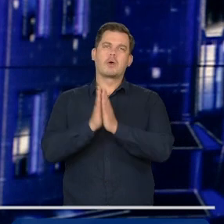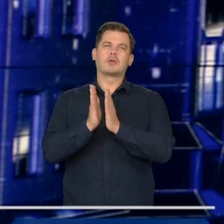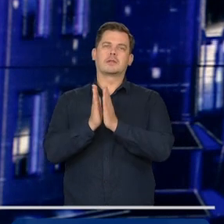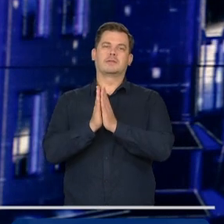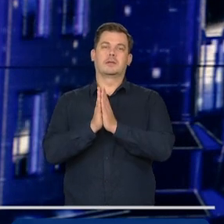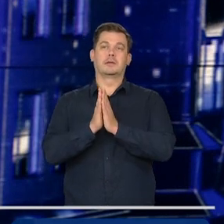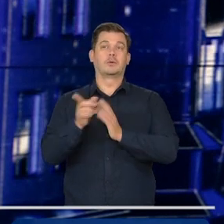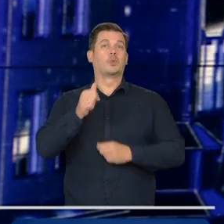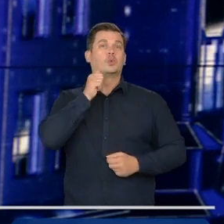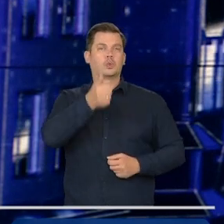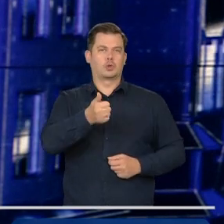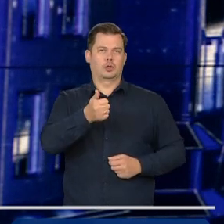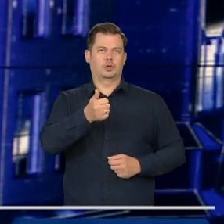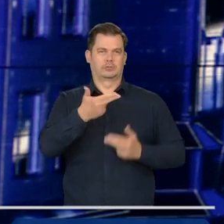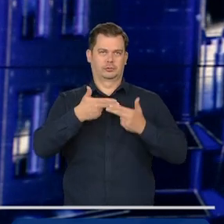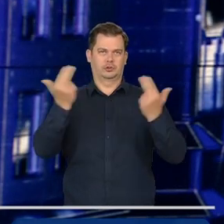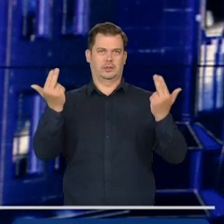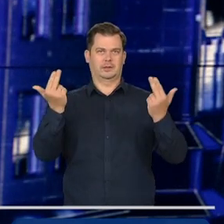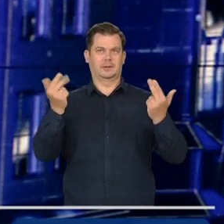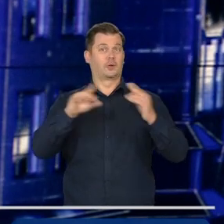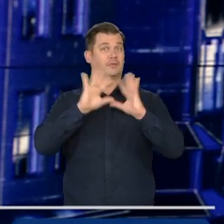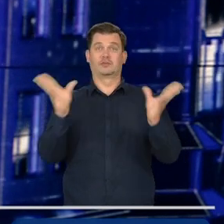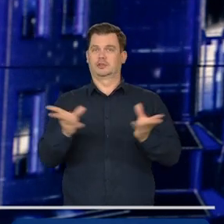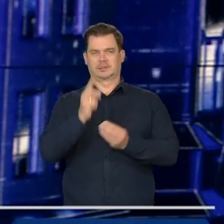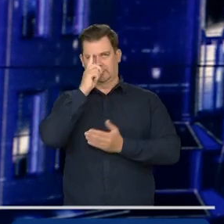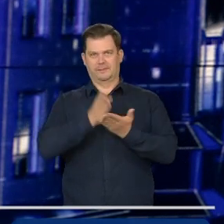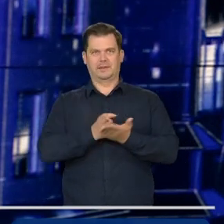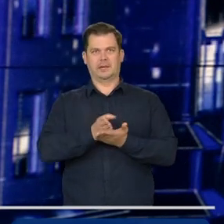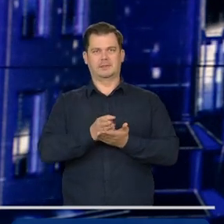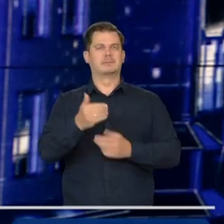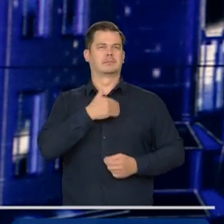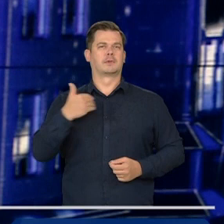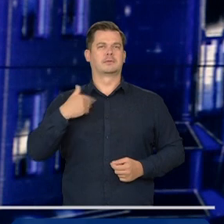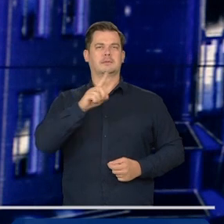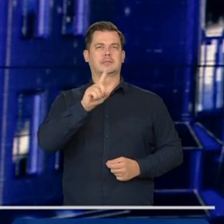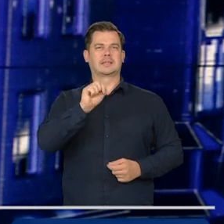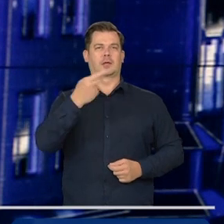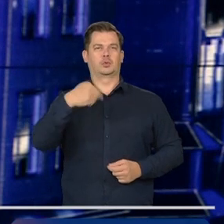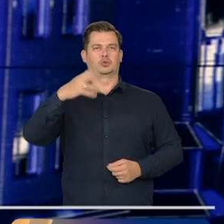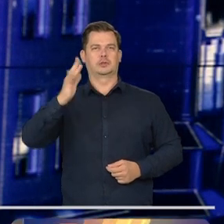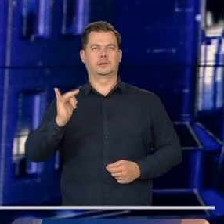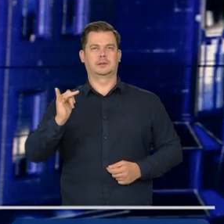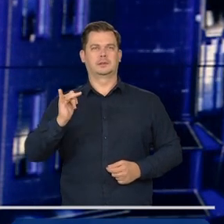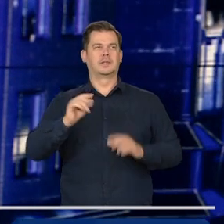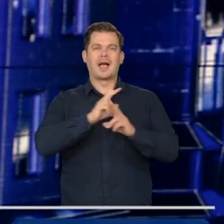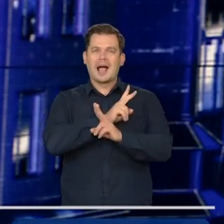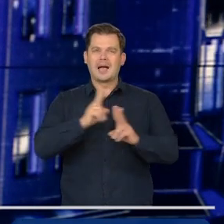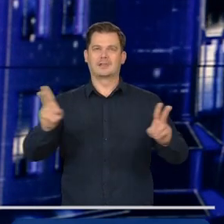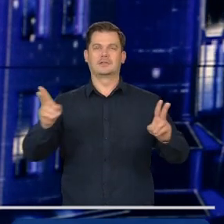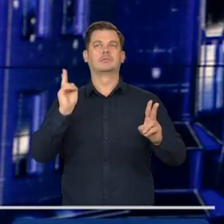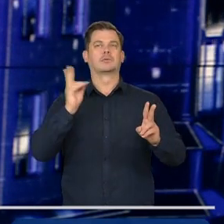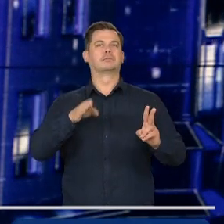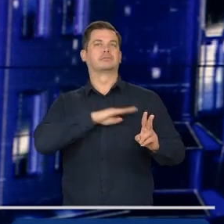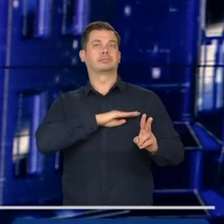będzie ten dzień jutrzejszy, gdzie wspomnienie wszystkich wiernych zmarłych, te polskie zaduszki, gdzie modlimy się za tych wszystkich naszych, którzy zmarli,